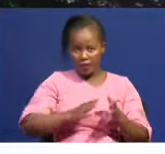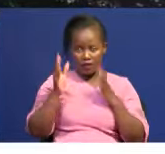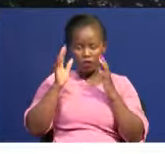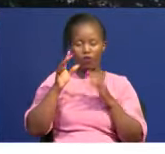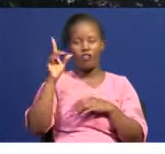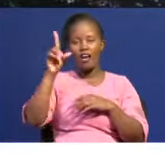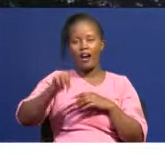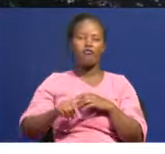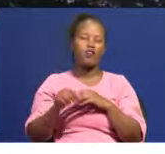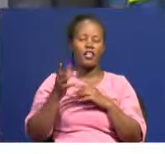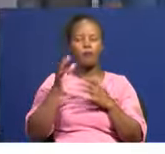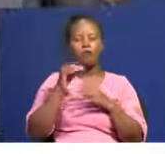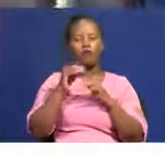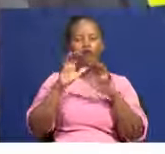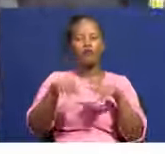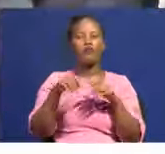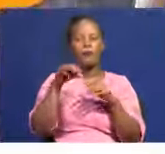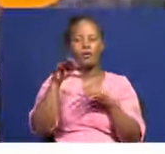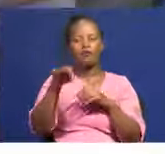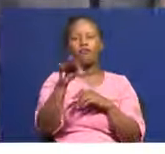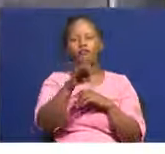mbolea ya ruzuku.